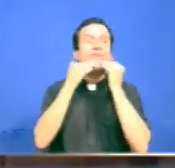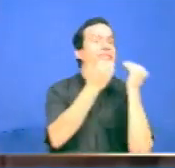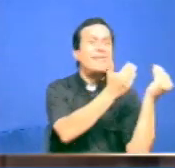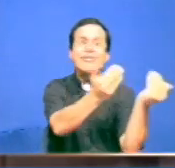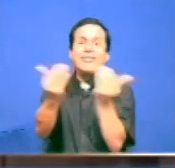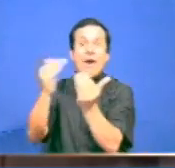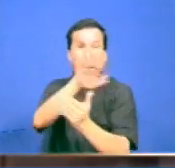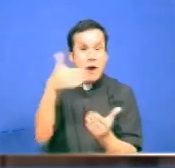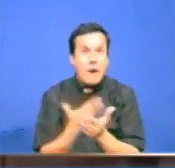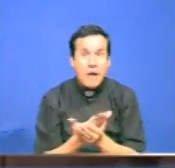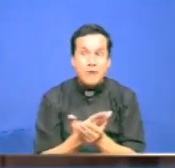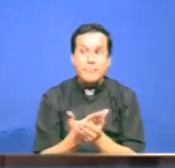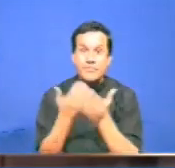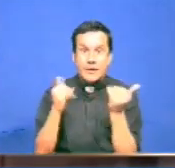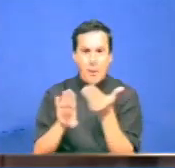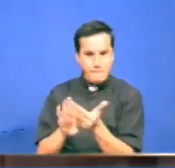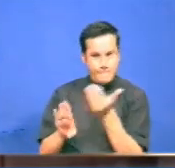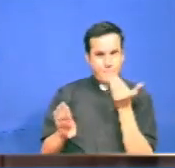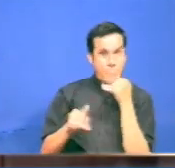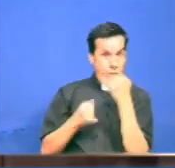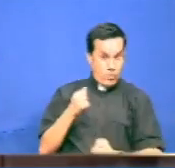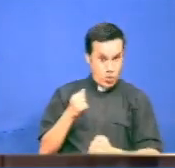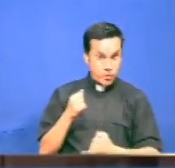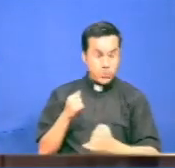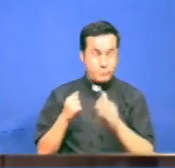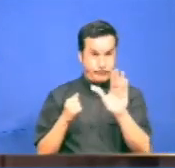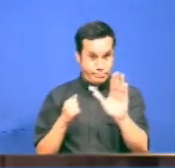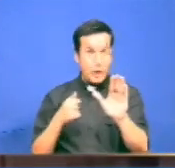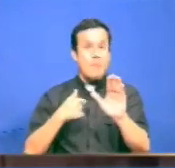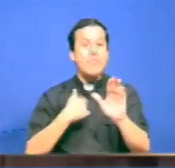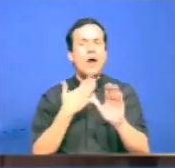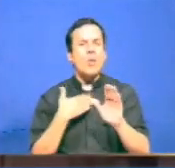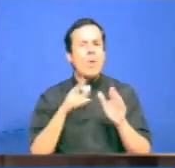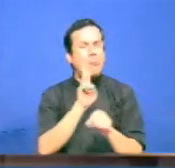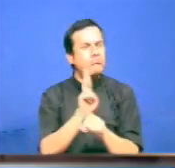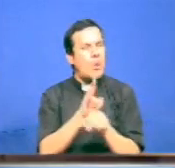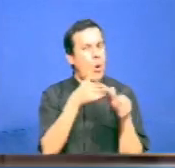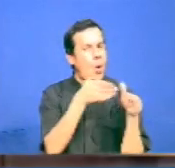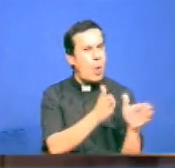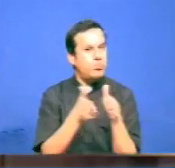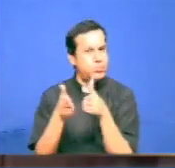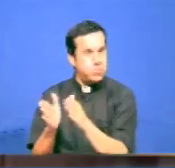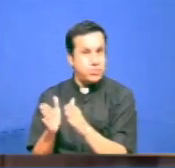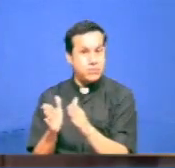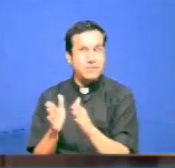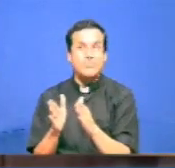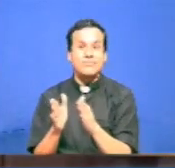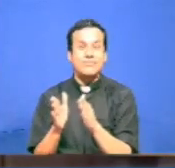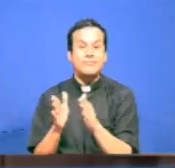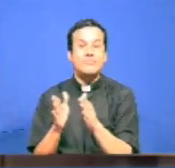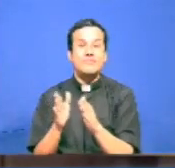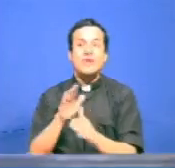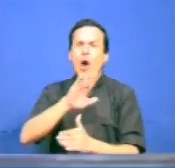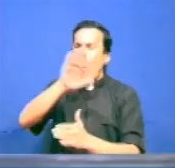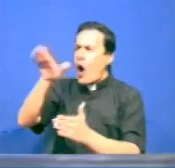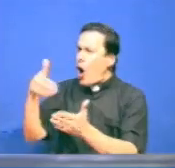now, before we end, I'd like to use the occasion to give your greetings of all the